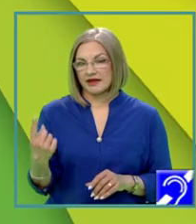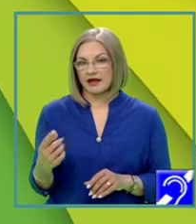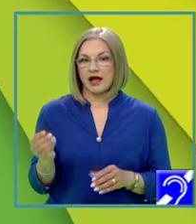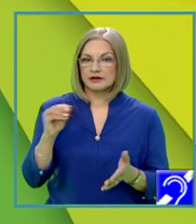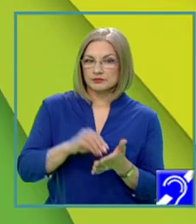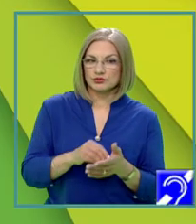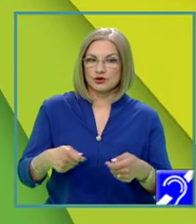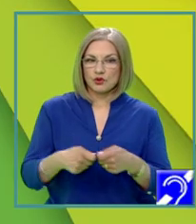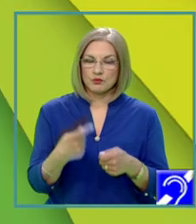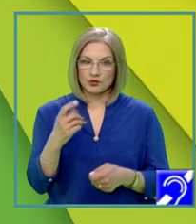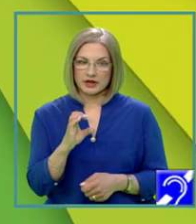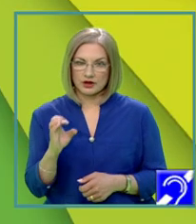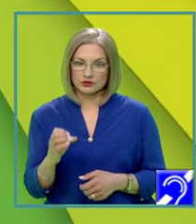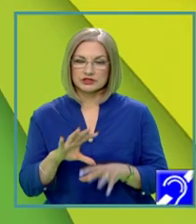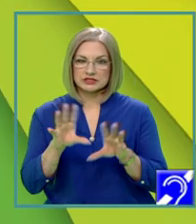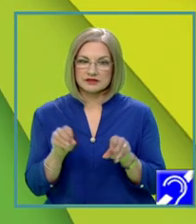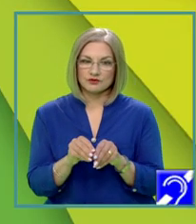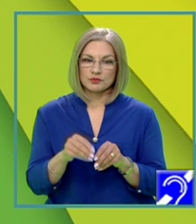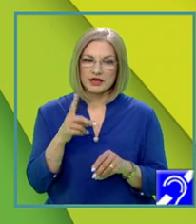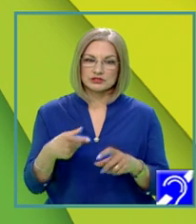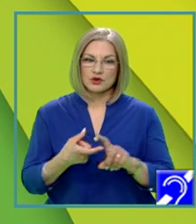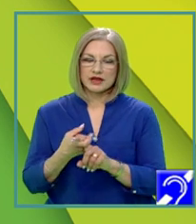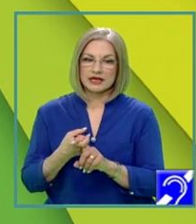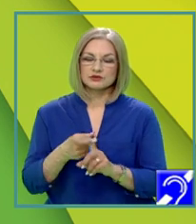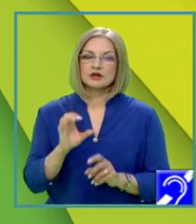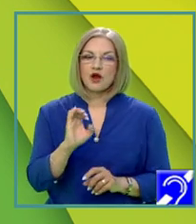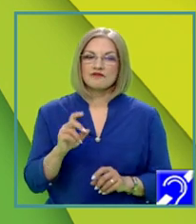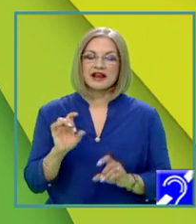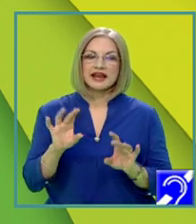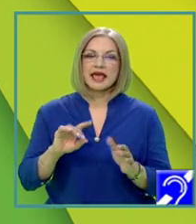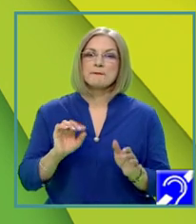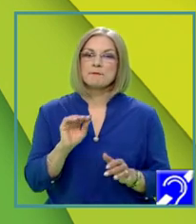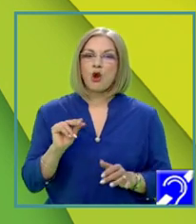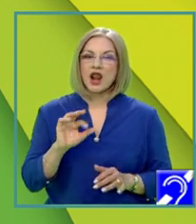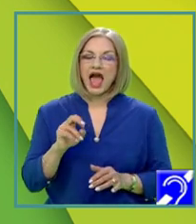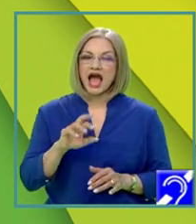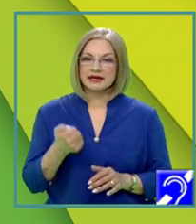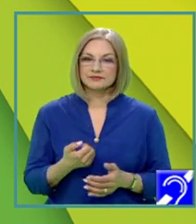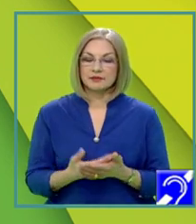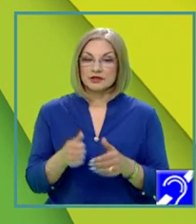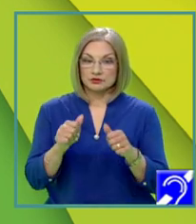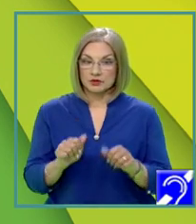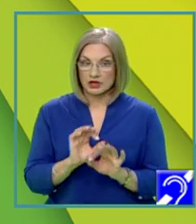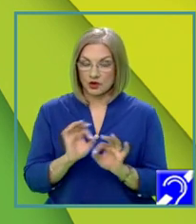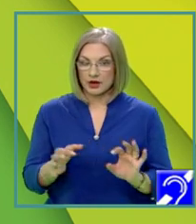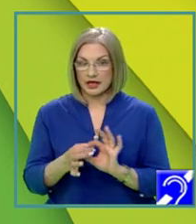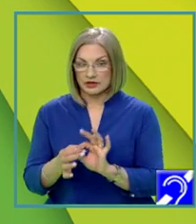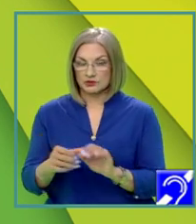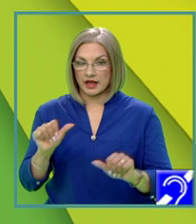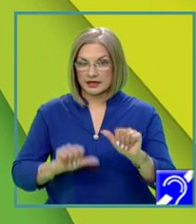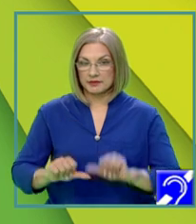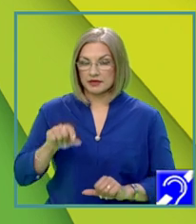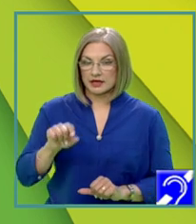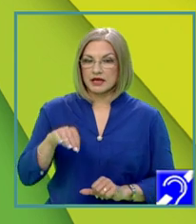și se va forma o legătură covalentă nepolară pentru modelarea corectă a formării legăturii chimice în